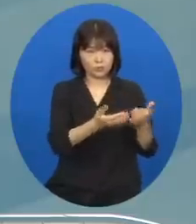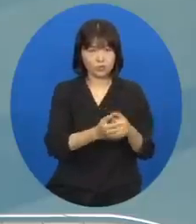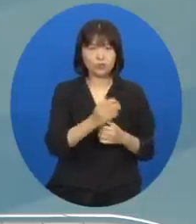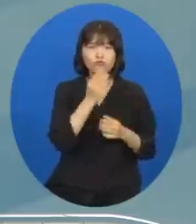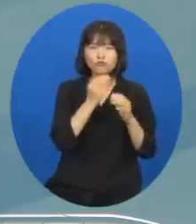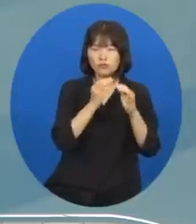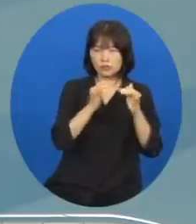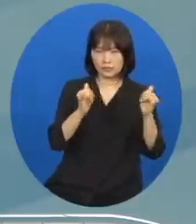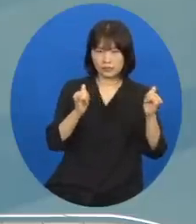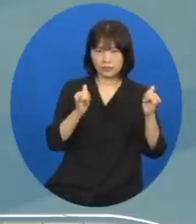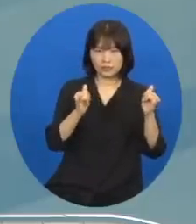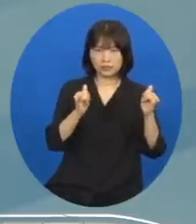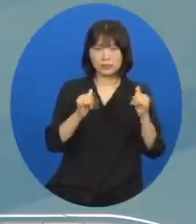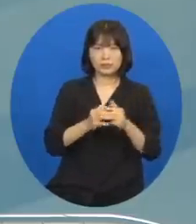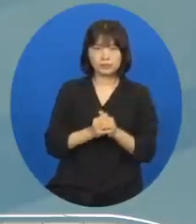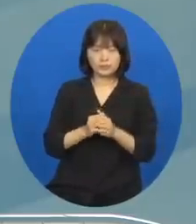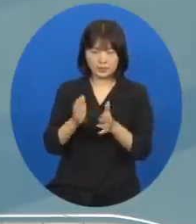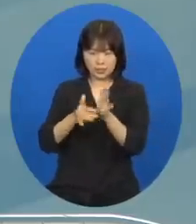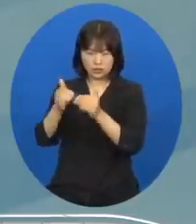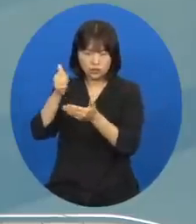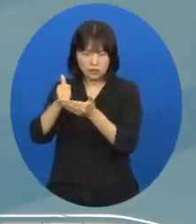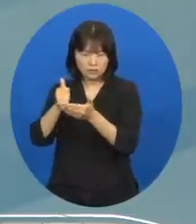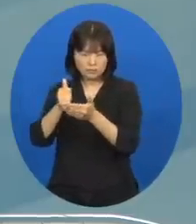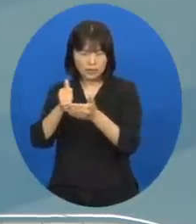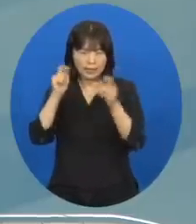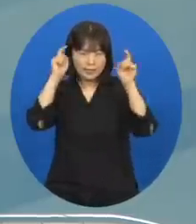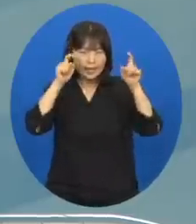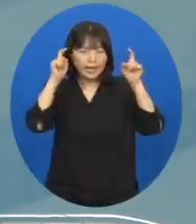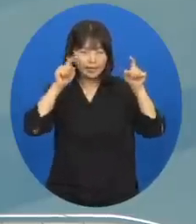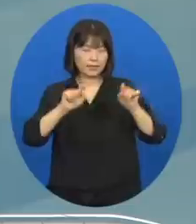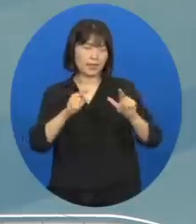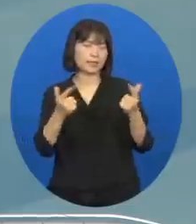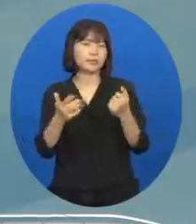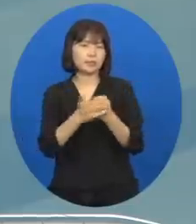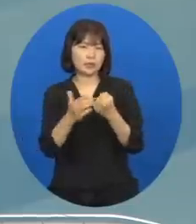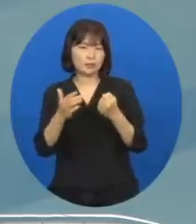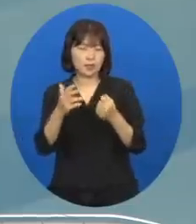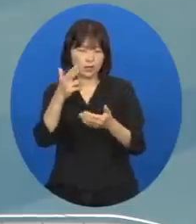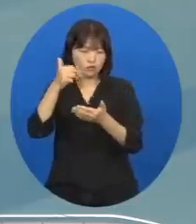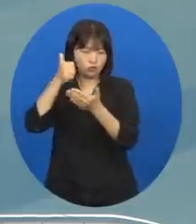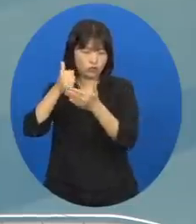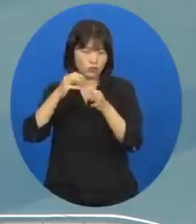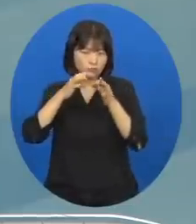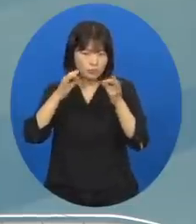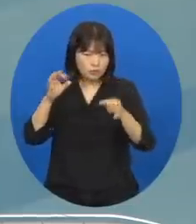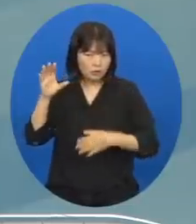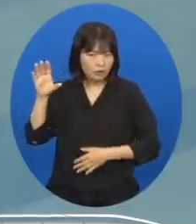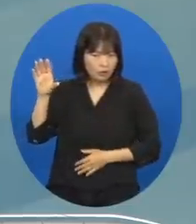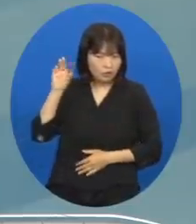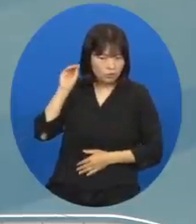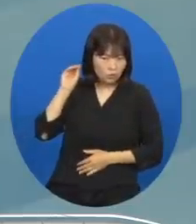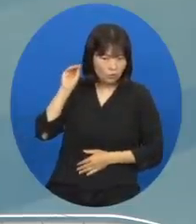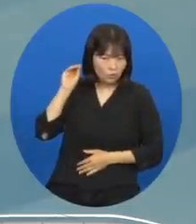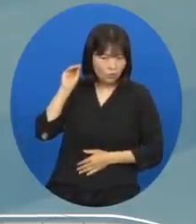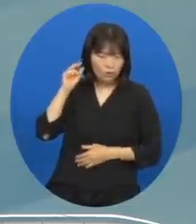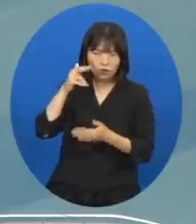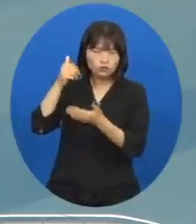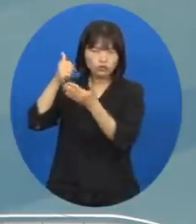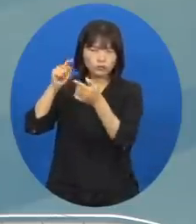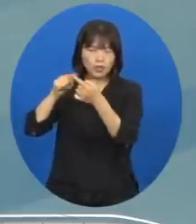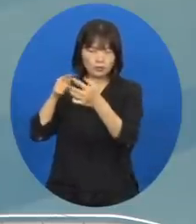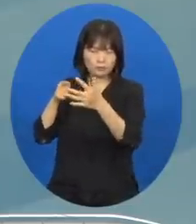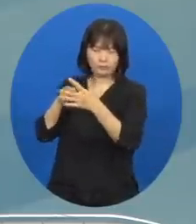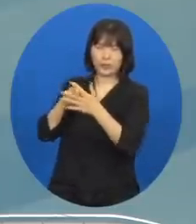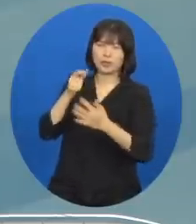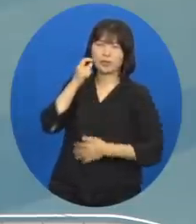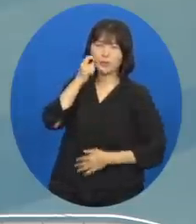유대인들이 예수님의 양이 아니기 때문에 주님의 음성을 들어도 주님인 줄 모른다는 거예요.